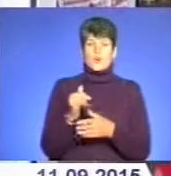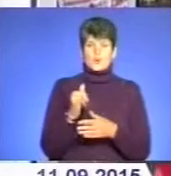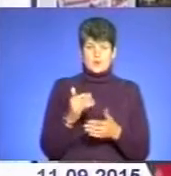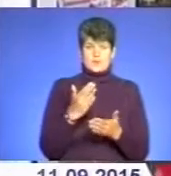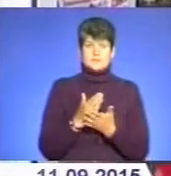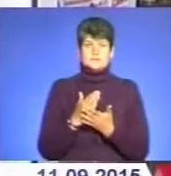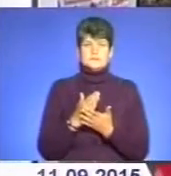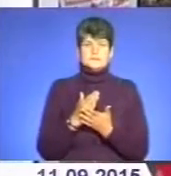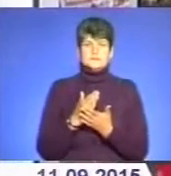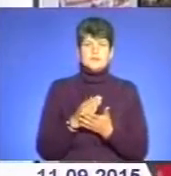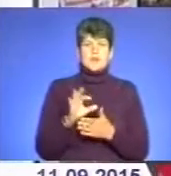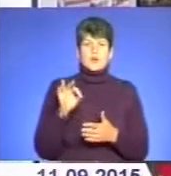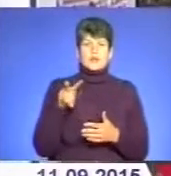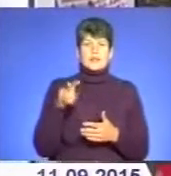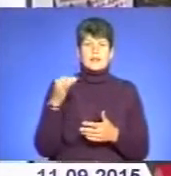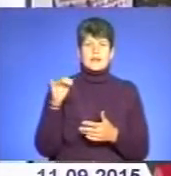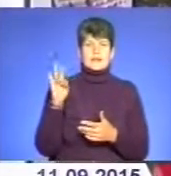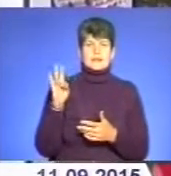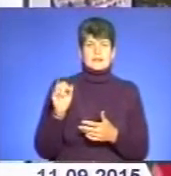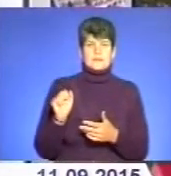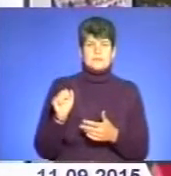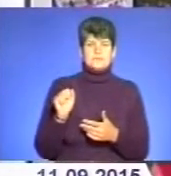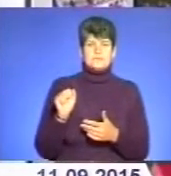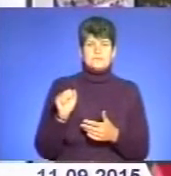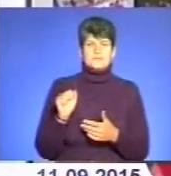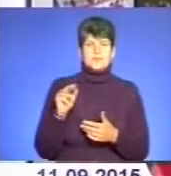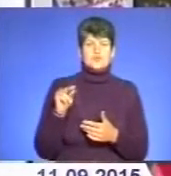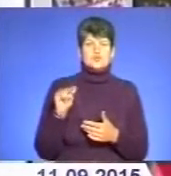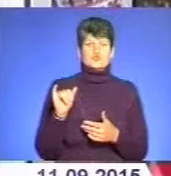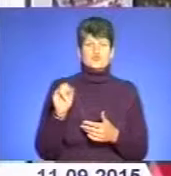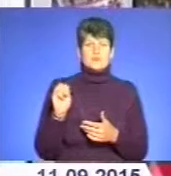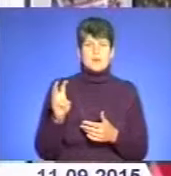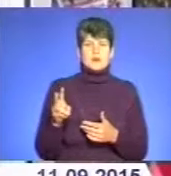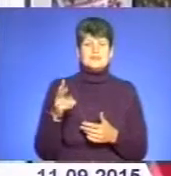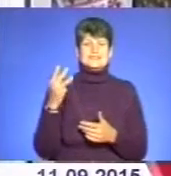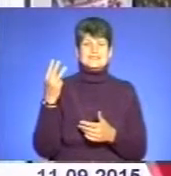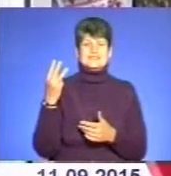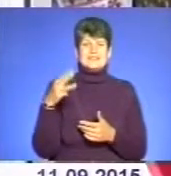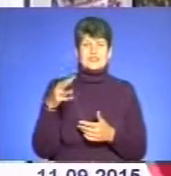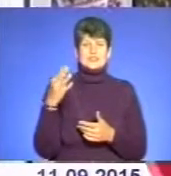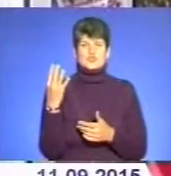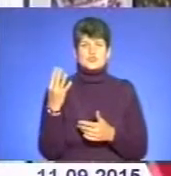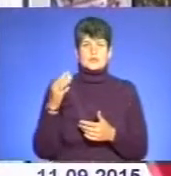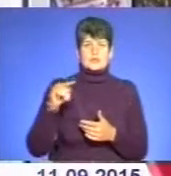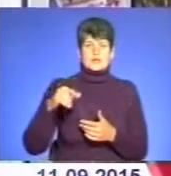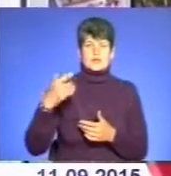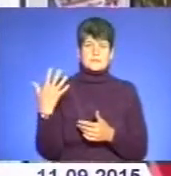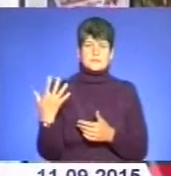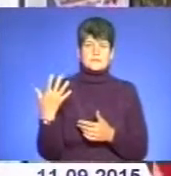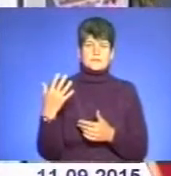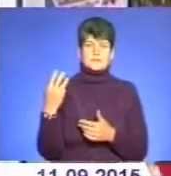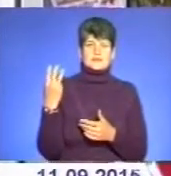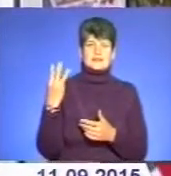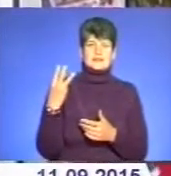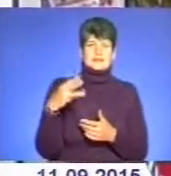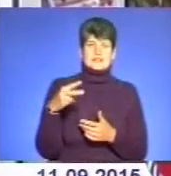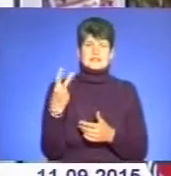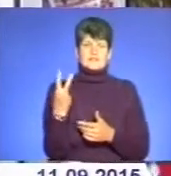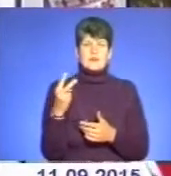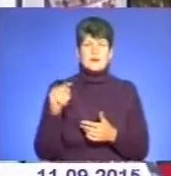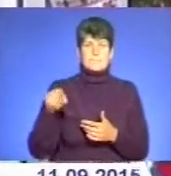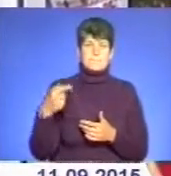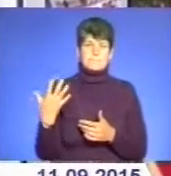Ну, олейна, то саме така олія Чумак, то 34,50, 32,50. Ціна не